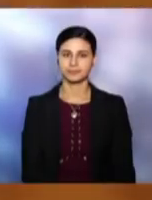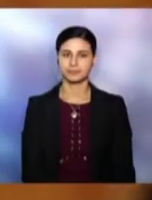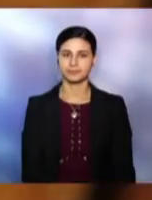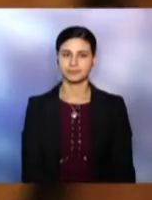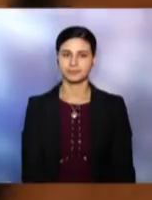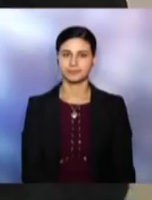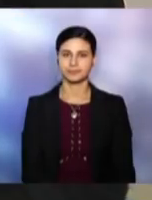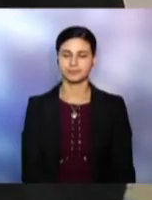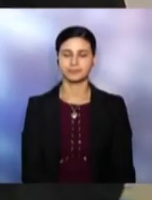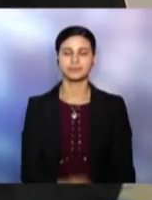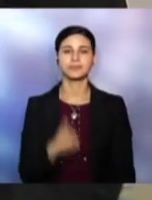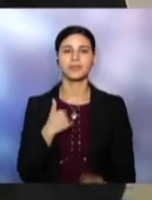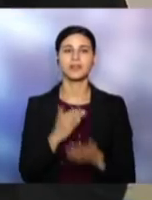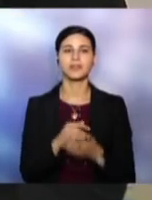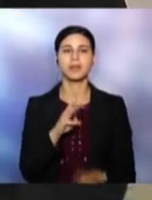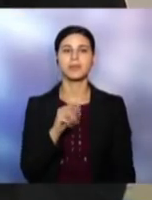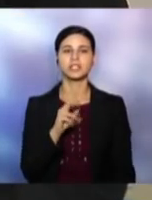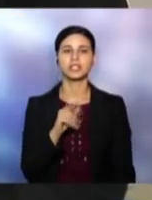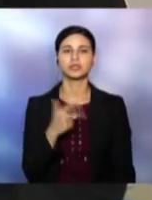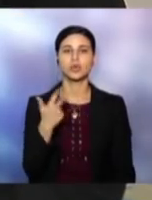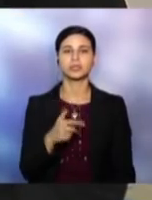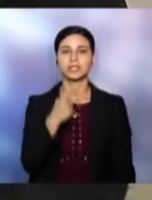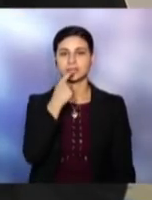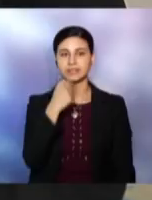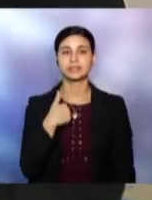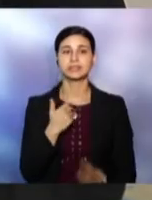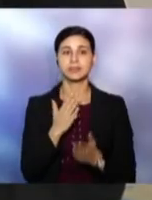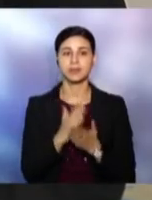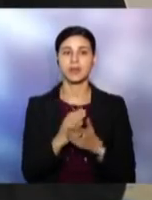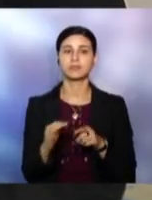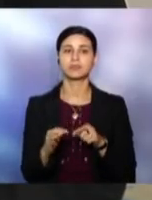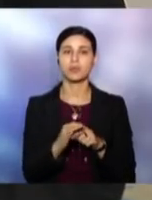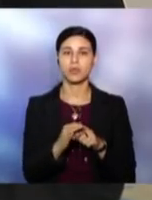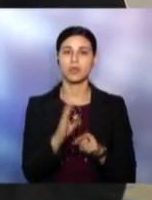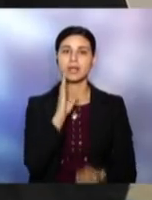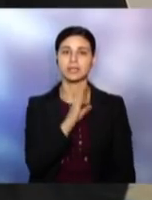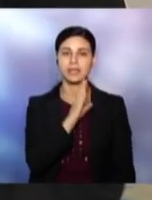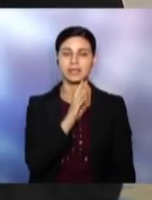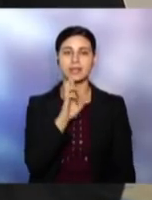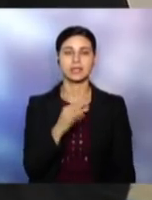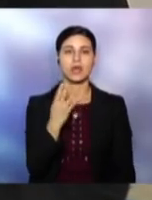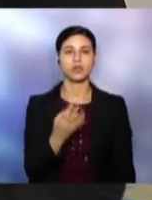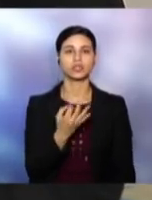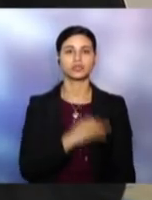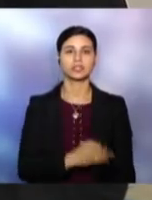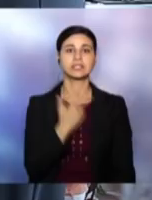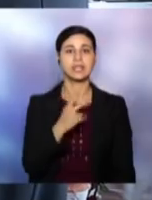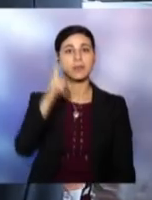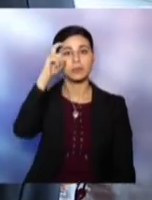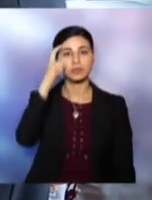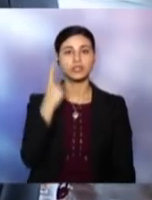მე ვარ ლიკა მოშიაშვილი, 30 წლის, მყავს მეუღლე დედა და 4 შვილი, 3 ბიჭი და 1